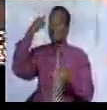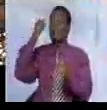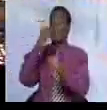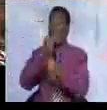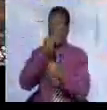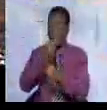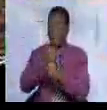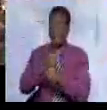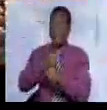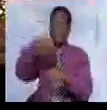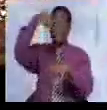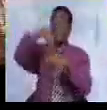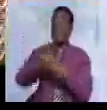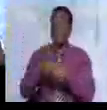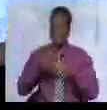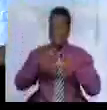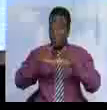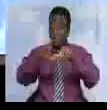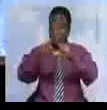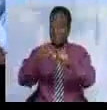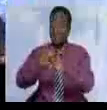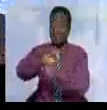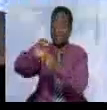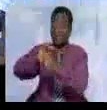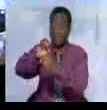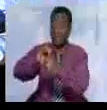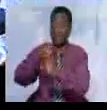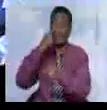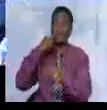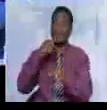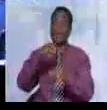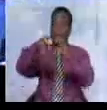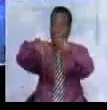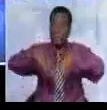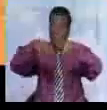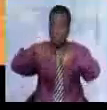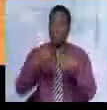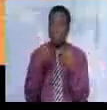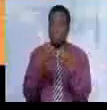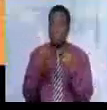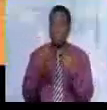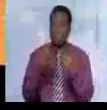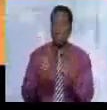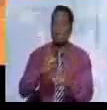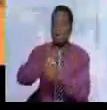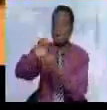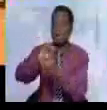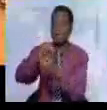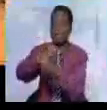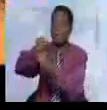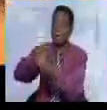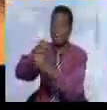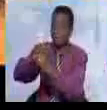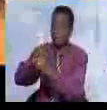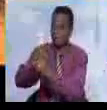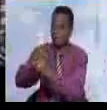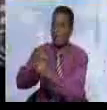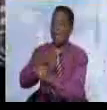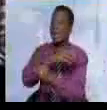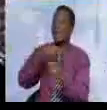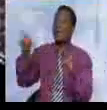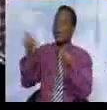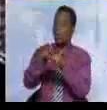vise non seulement à réduire les charges scolaires des producteurs, mais aussi et surtout à apporter une solution au problème du travail